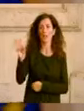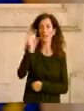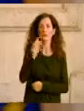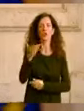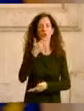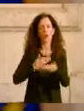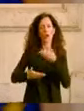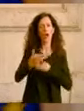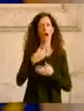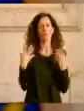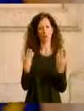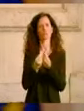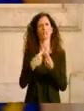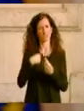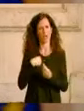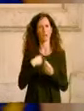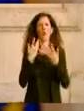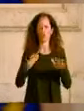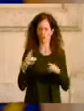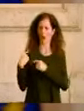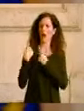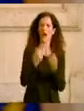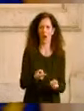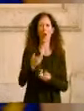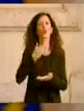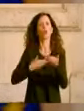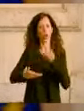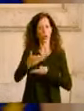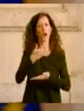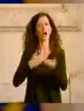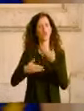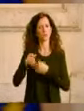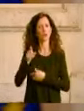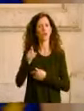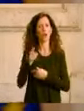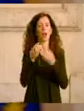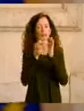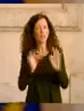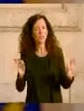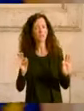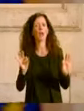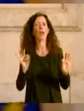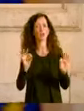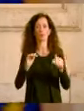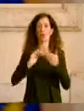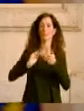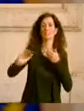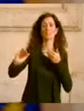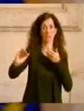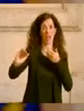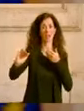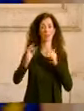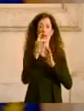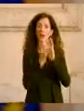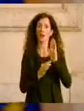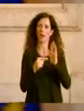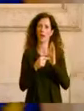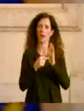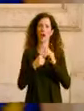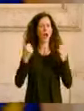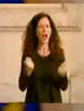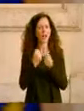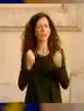con noi lo stanno già facendo per far applicare, far rispettare le regole di distanziamento in tutte le